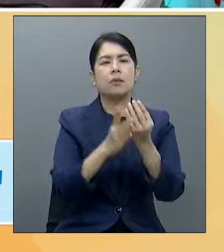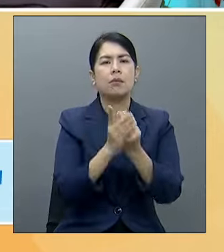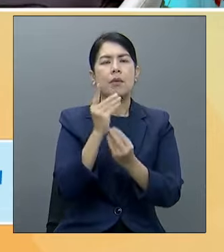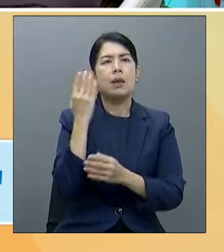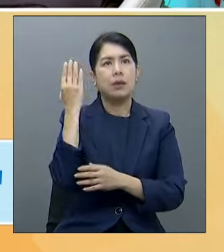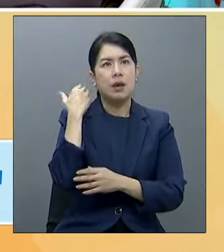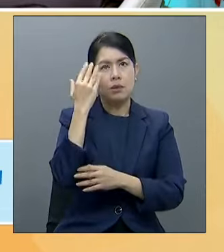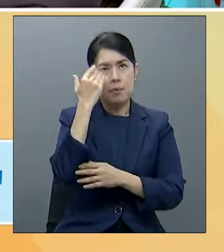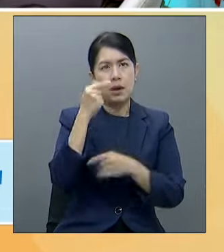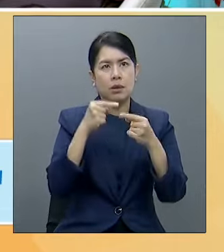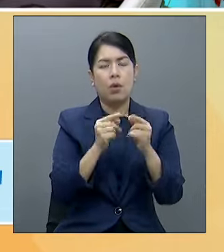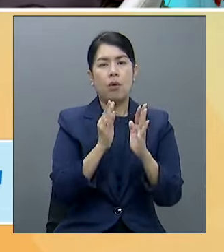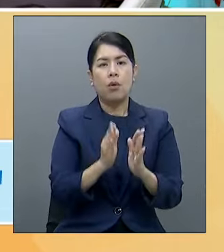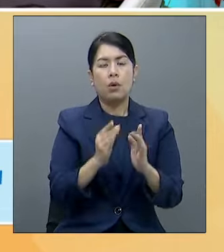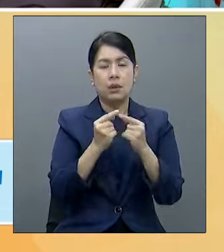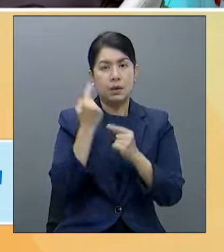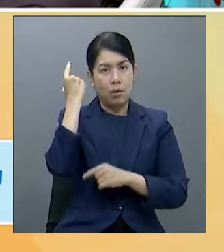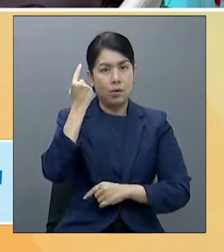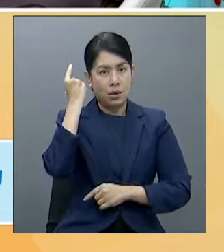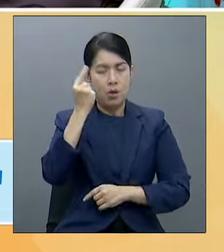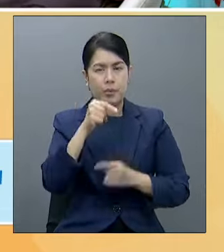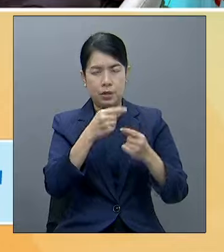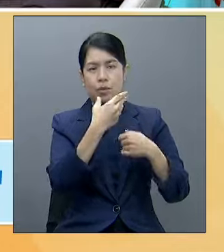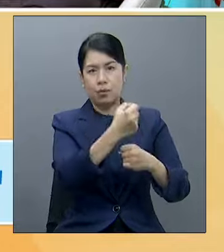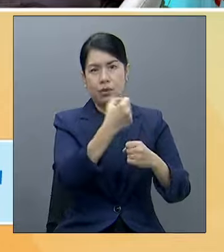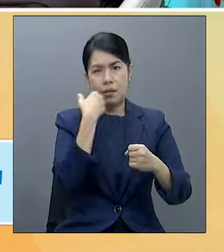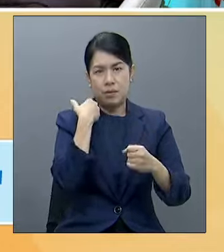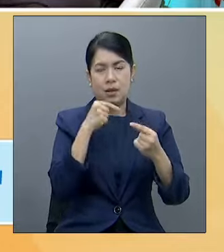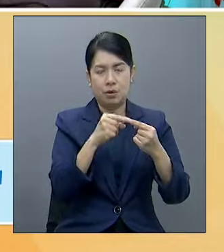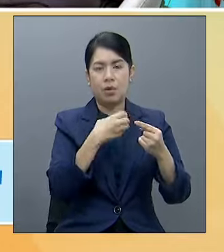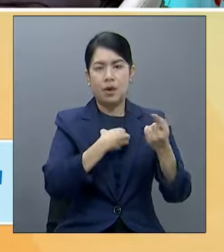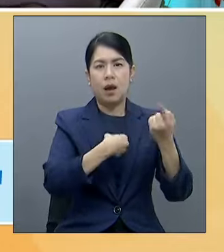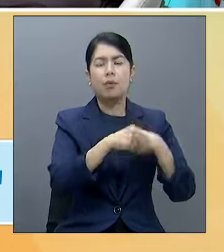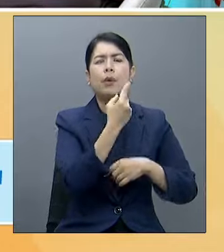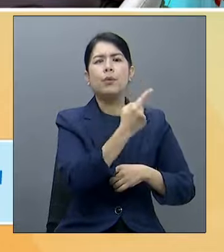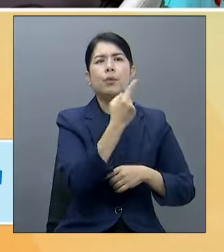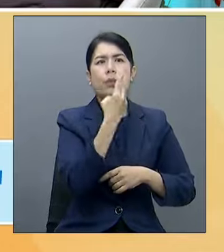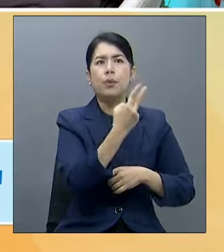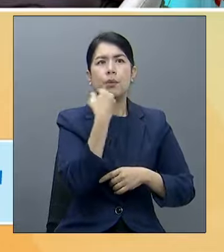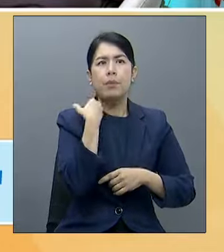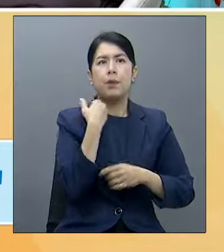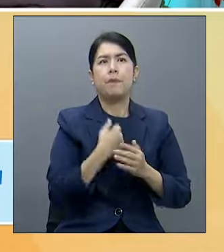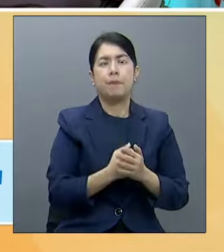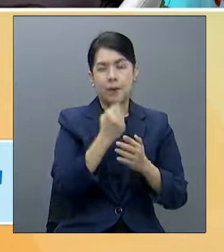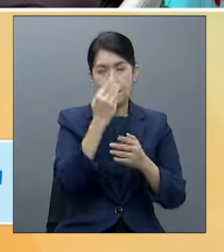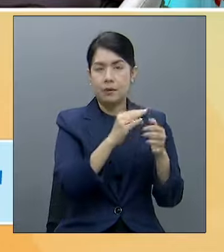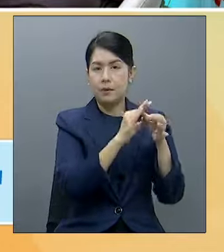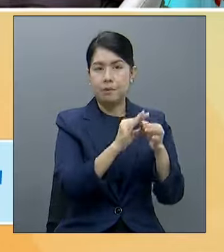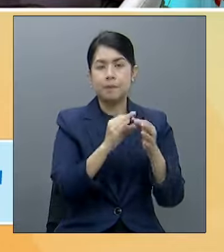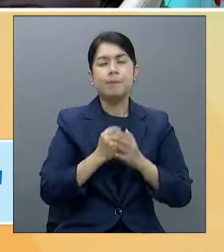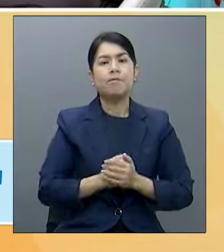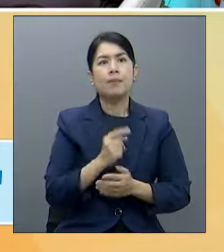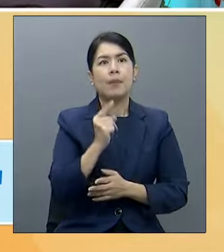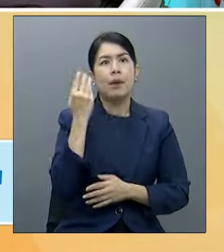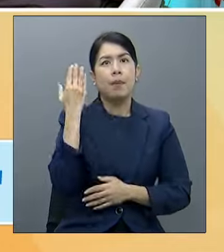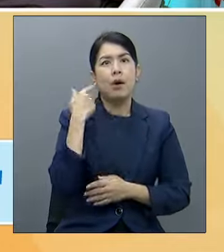ปักหมุดมาใช่ไหมคะมากไปกว่า Celebration of Love ที่เราจะเห็นความรักที่มันหลากหลายไม่ใช่แค่เมื่อก่อนเราเห็นเจ้